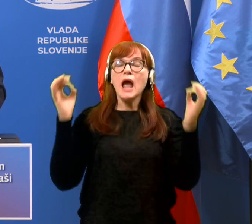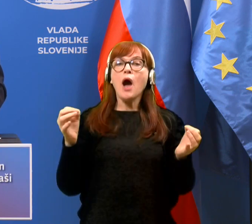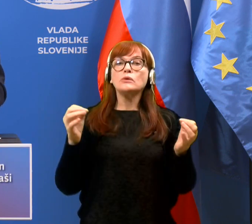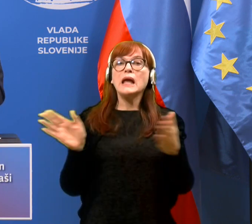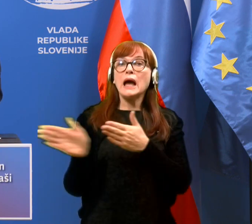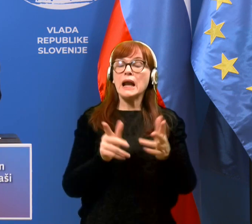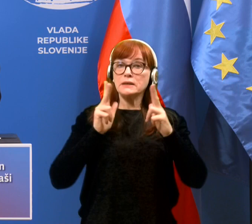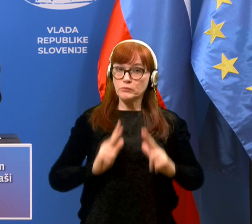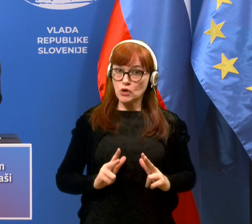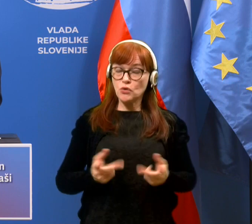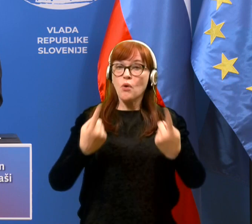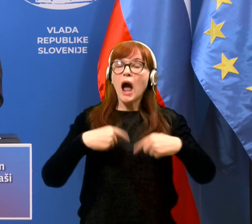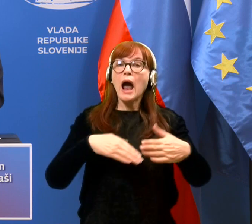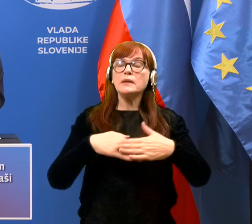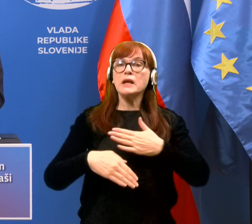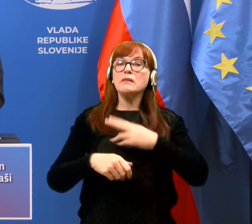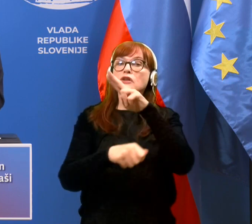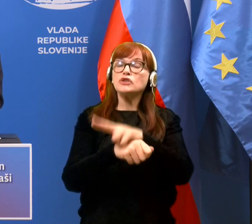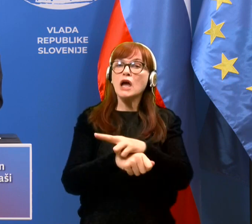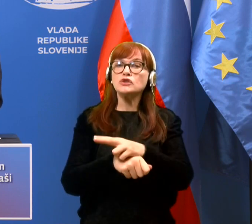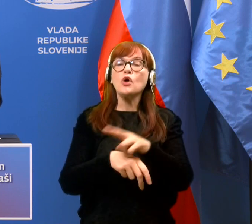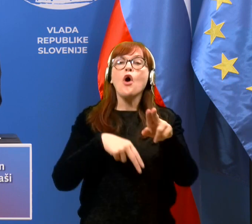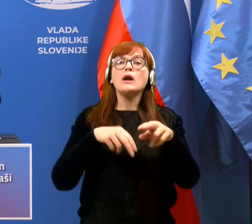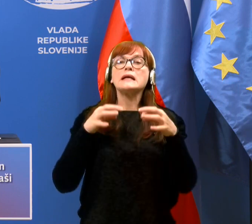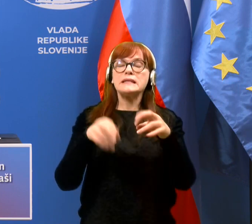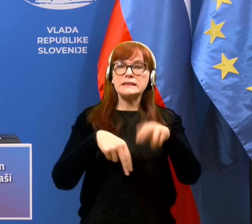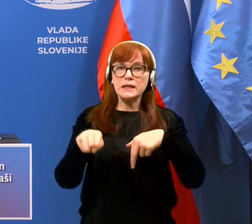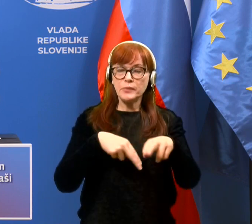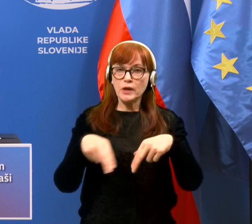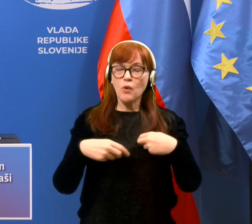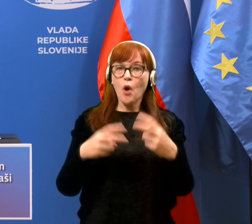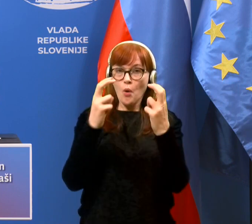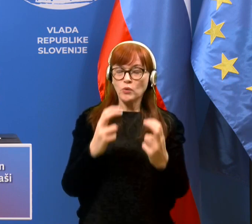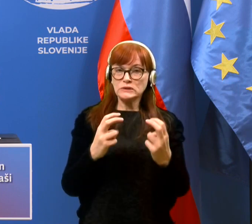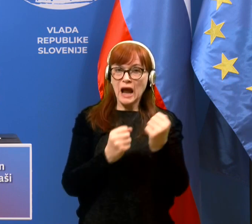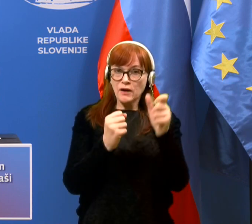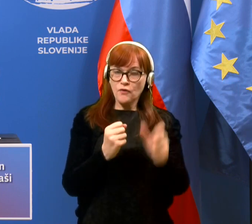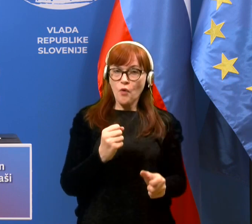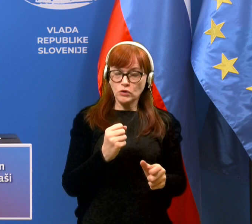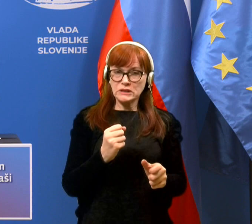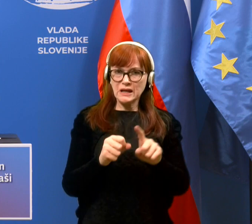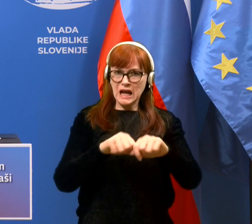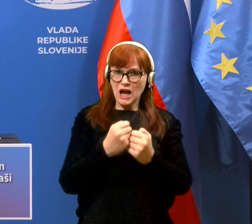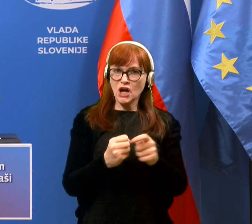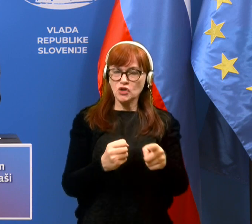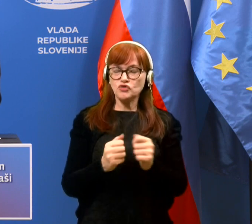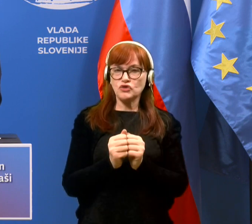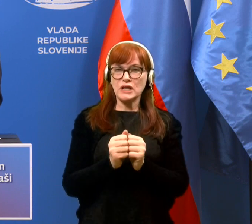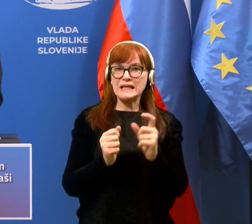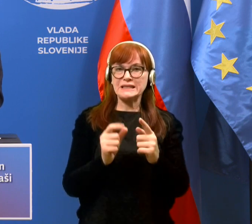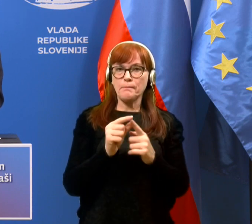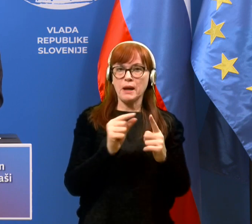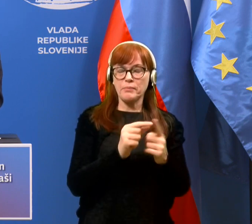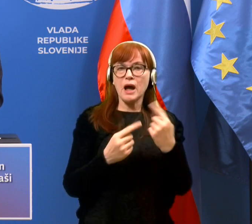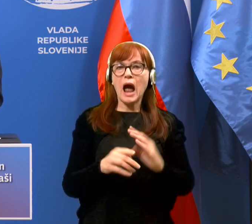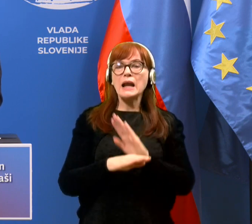miru, ali pri našem nadzoru cestnega prometa, ko smo ustavili voznika vozila zaradi kršitve cestnoprometnih predpisov, ali